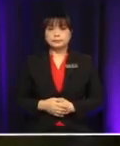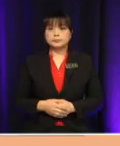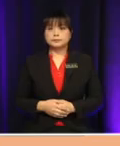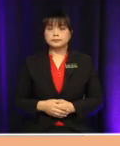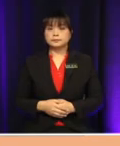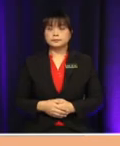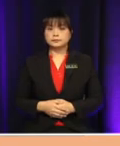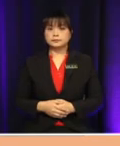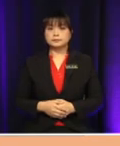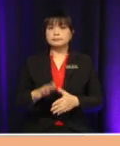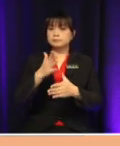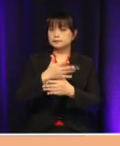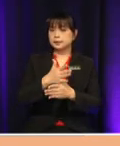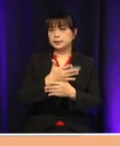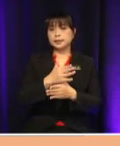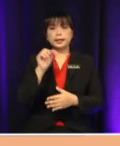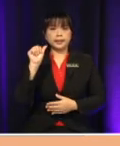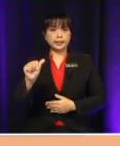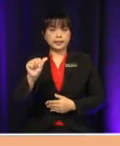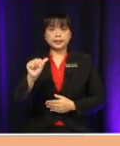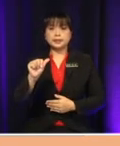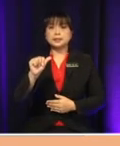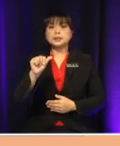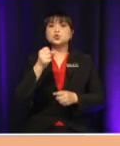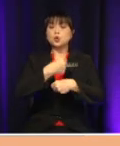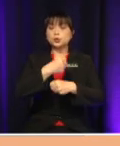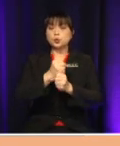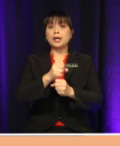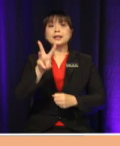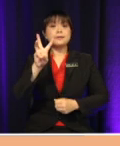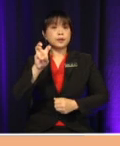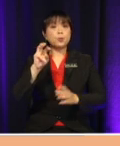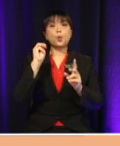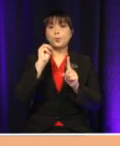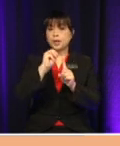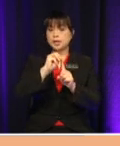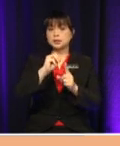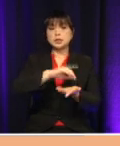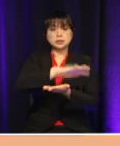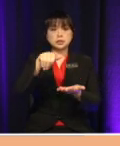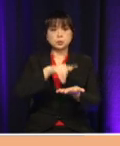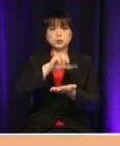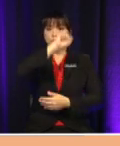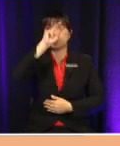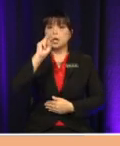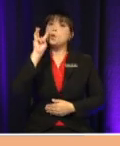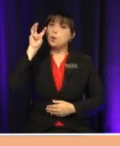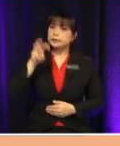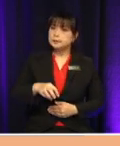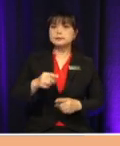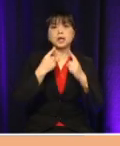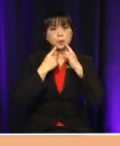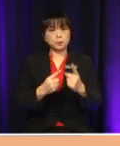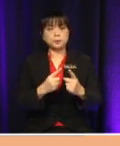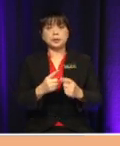itu mempunyai 60 markam memberi makan 60 ya and semua soalnya nih wajib dijawab Vika kita mempunyai